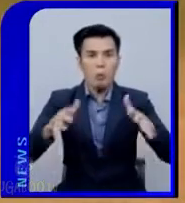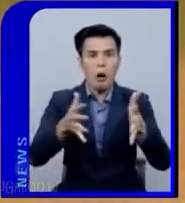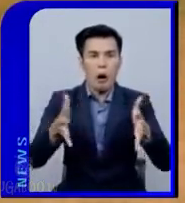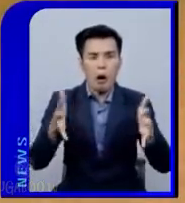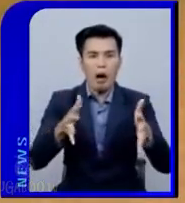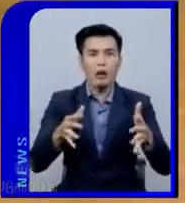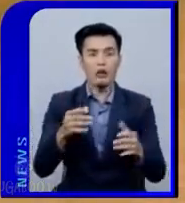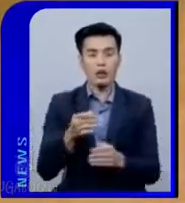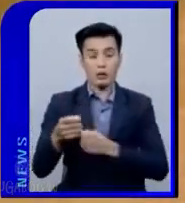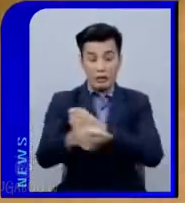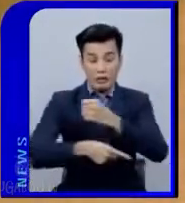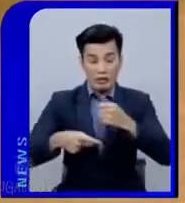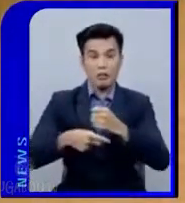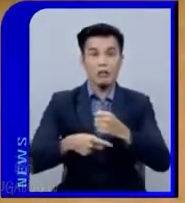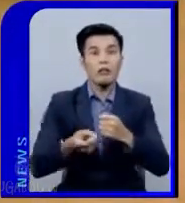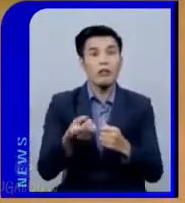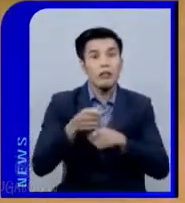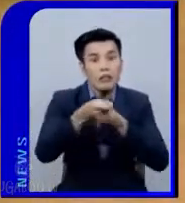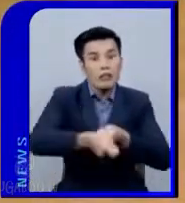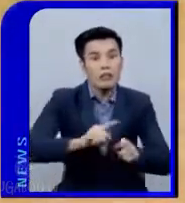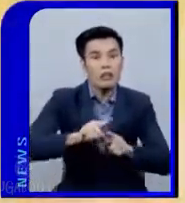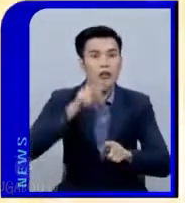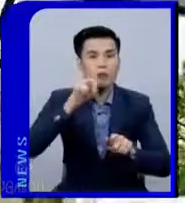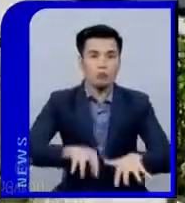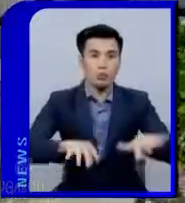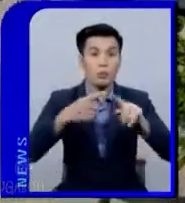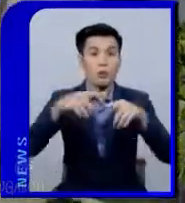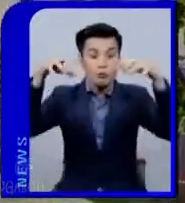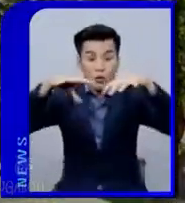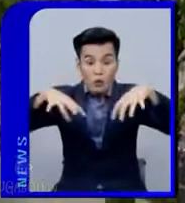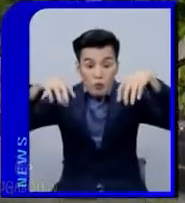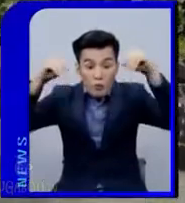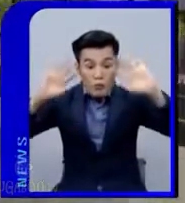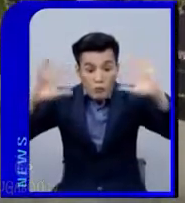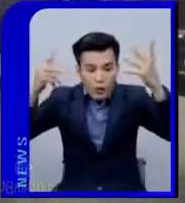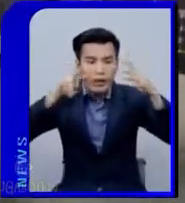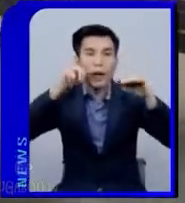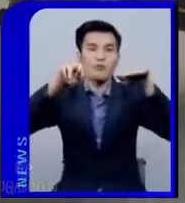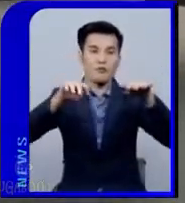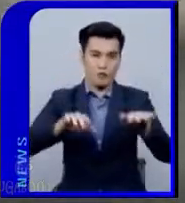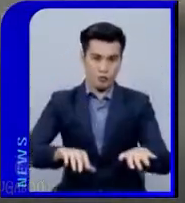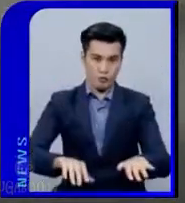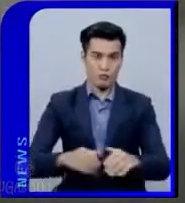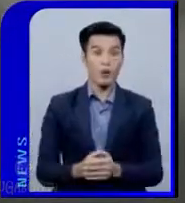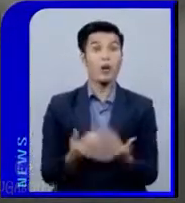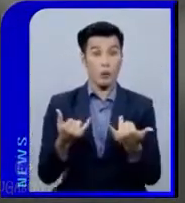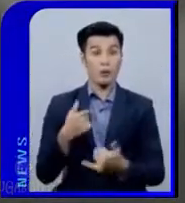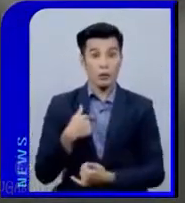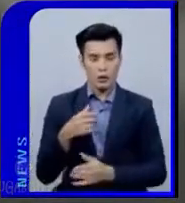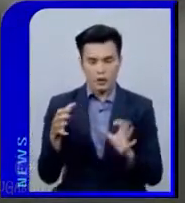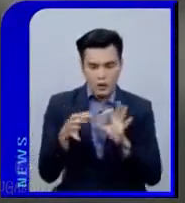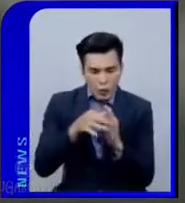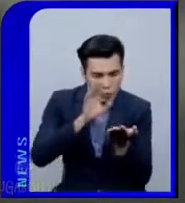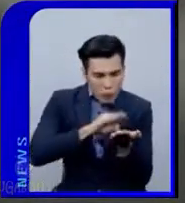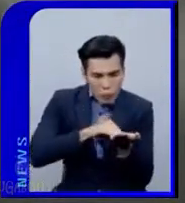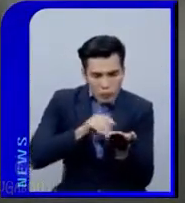5ไร่แต่พอหลังฝนซาเนี่ยสถานการณ์ก็คลี่คลายลงครับโอ้โหตอนนี้ข้อมูลการเดินทางเนี่ยก็พร้อมแล้วผมไปตาม